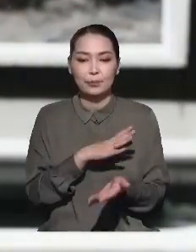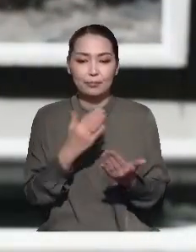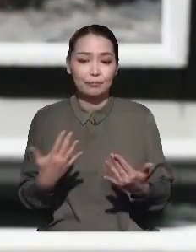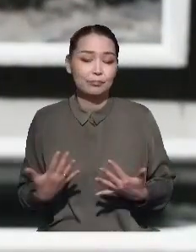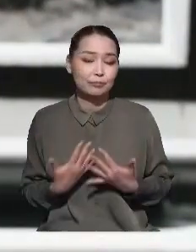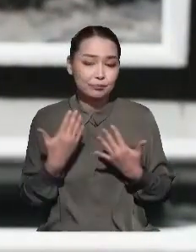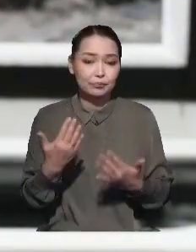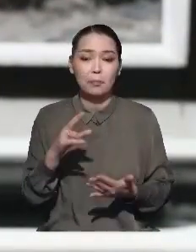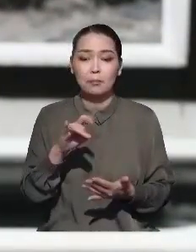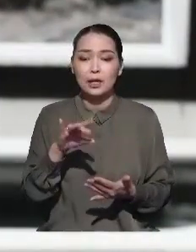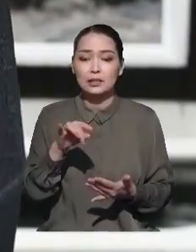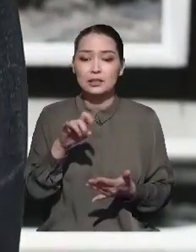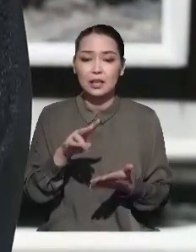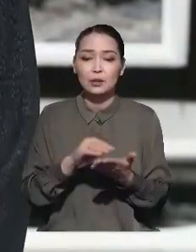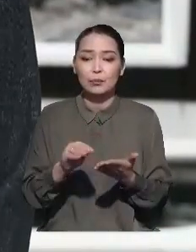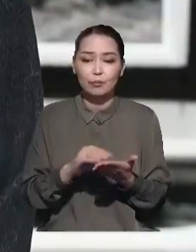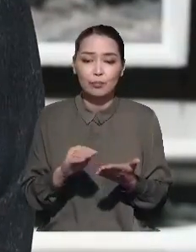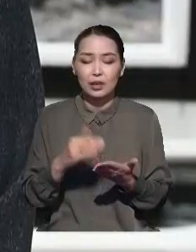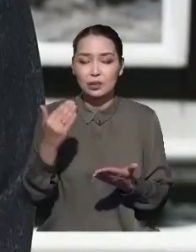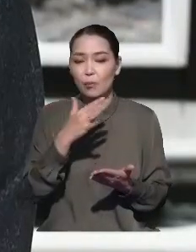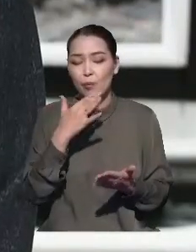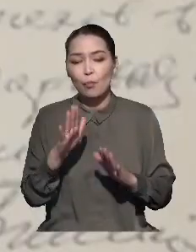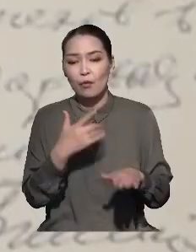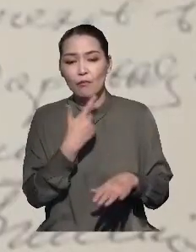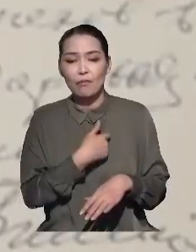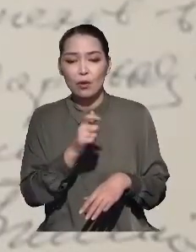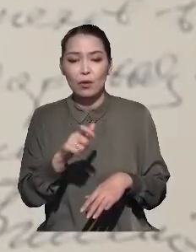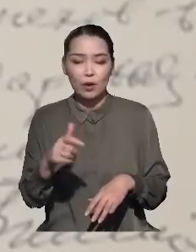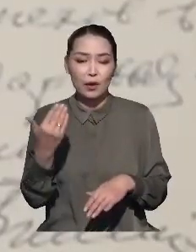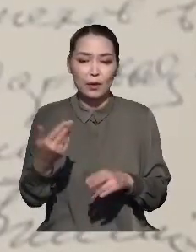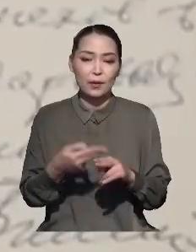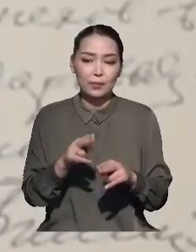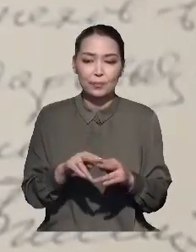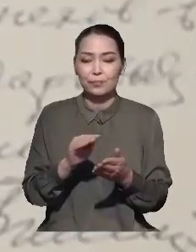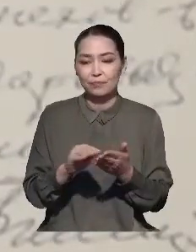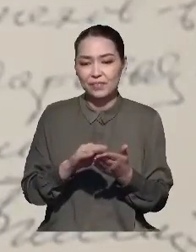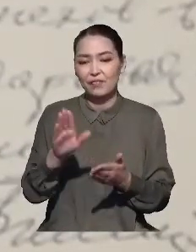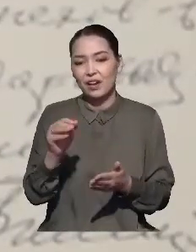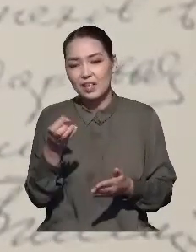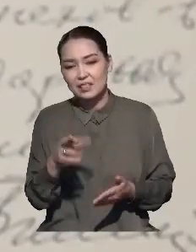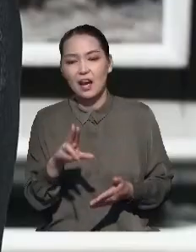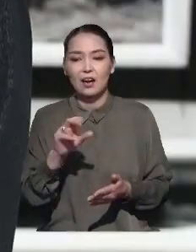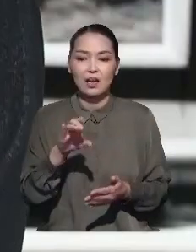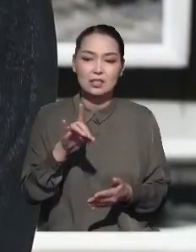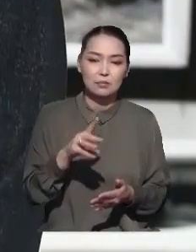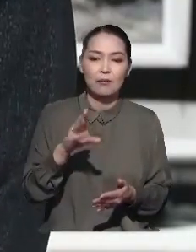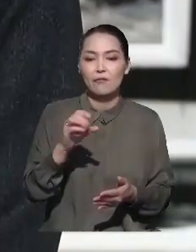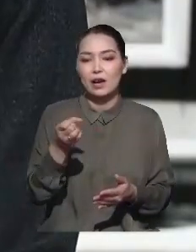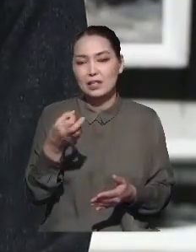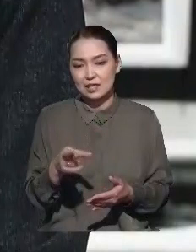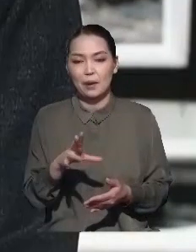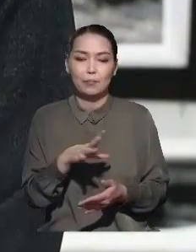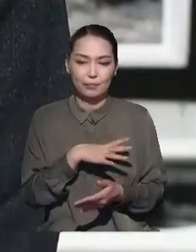письма Партизан которые писали ему уже в послевоенные годы они так ему и пишут Здравствуй Касым Вася то есть вот